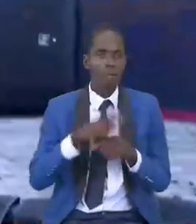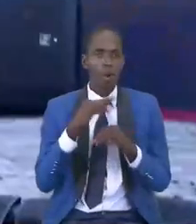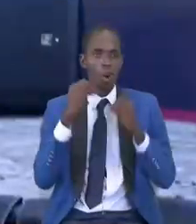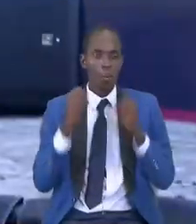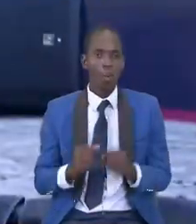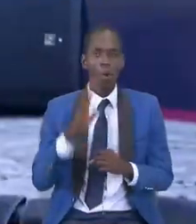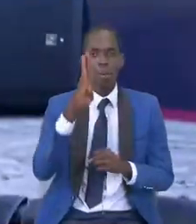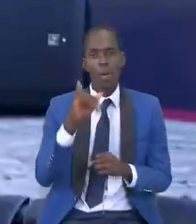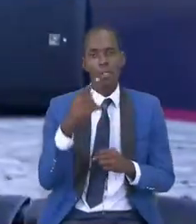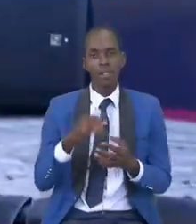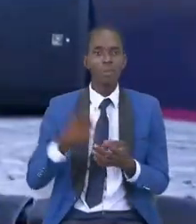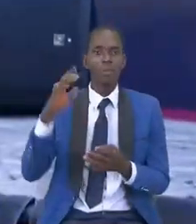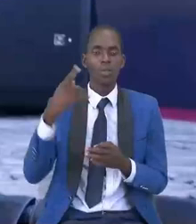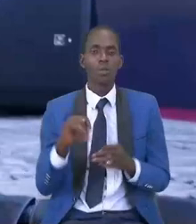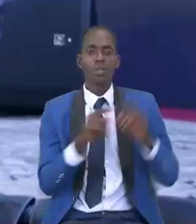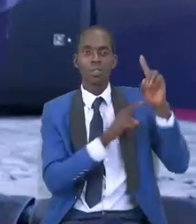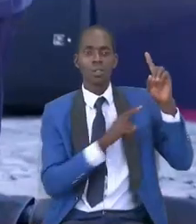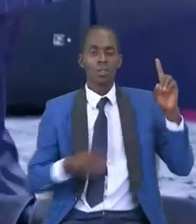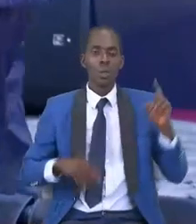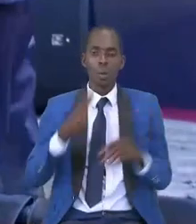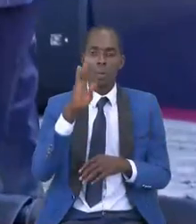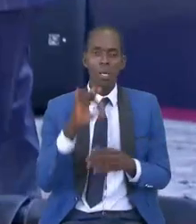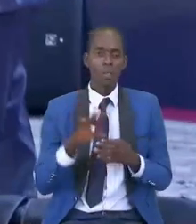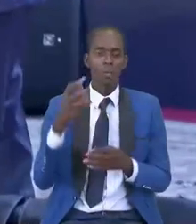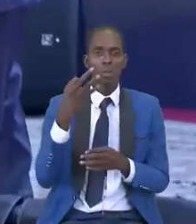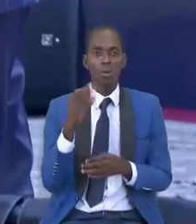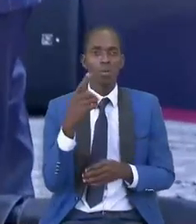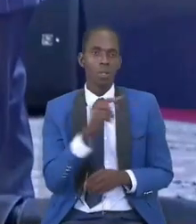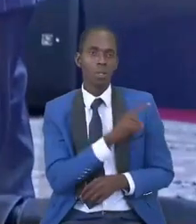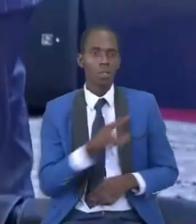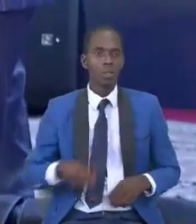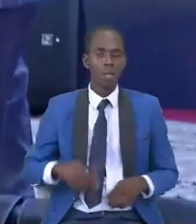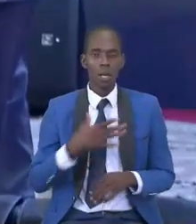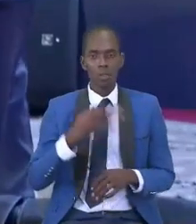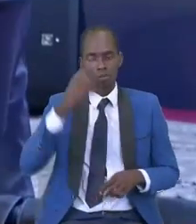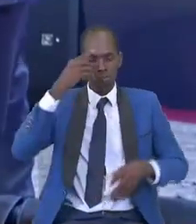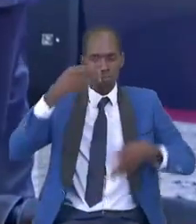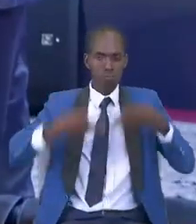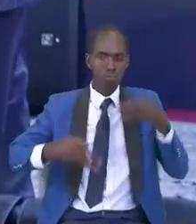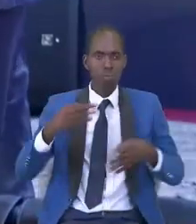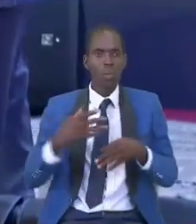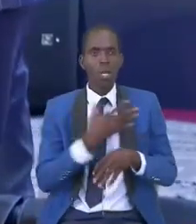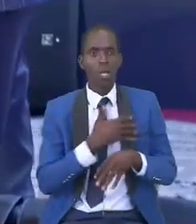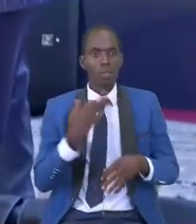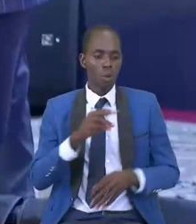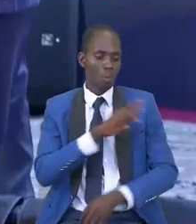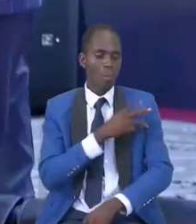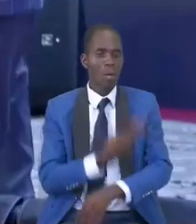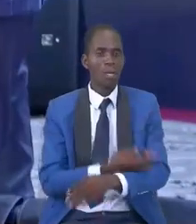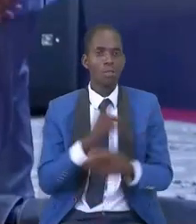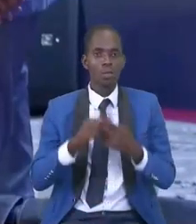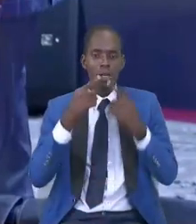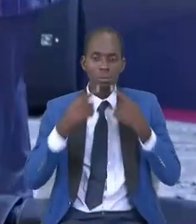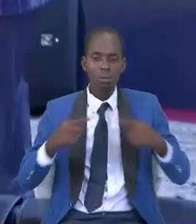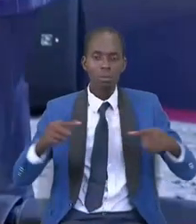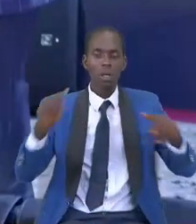force, je suis rempli de justice et de vigueur par l'Esprit du Seigneur. De justice et de vigueur